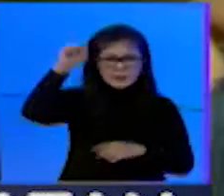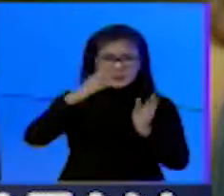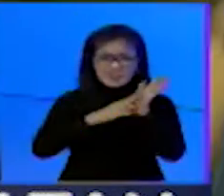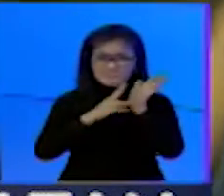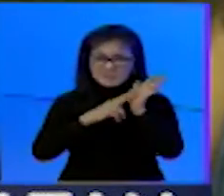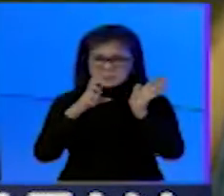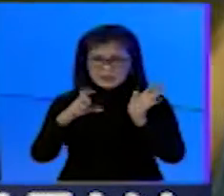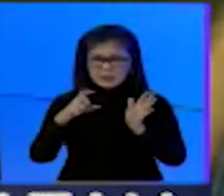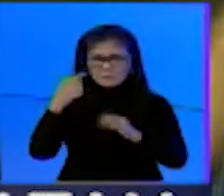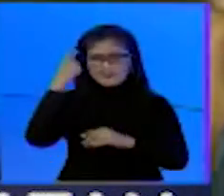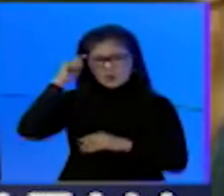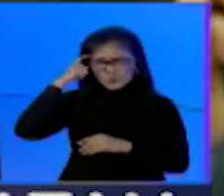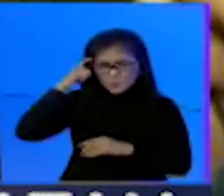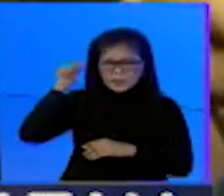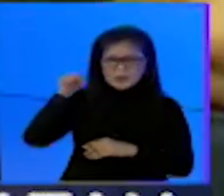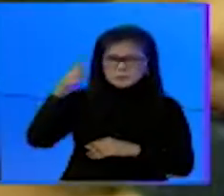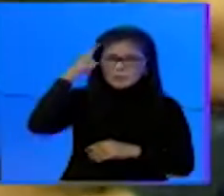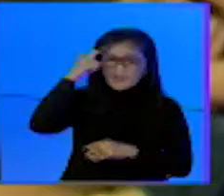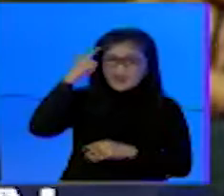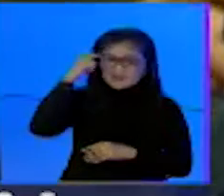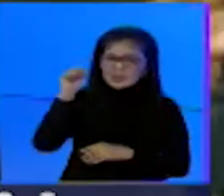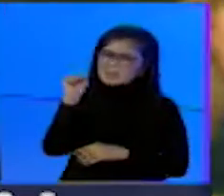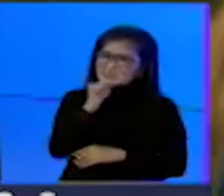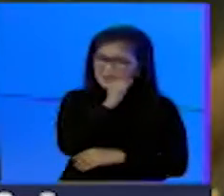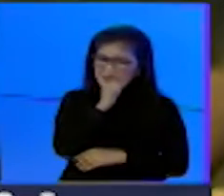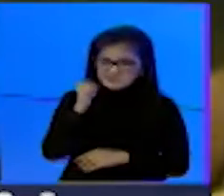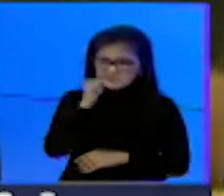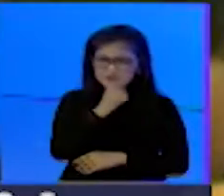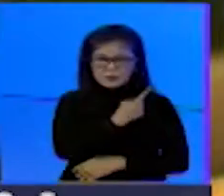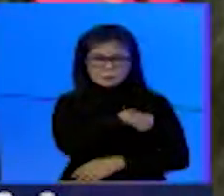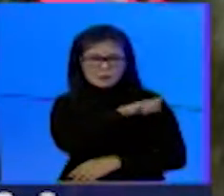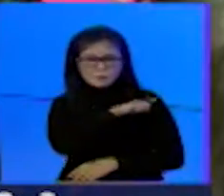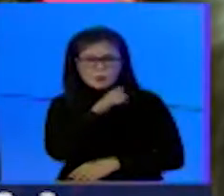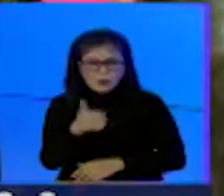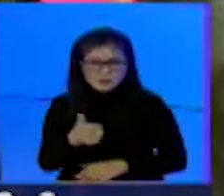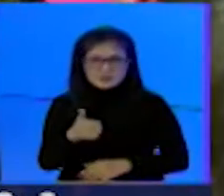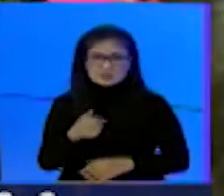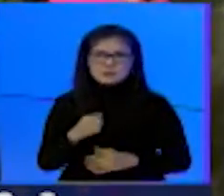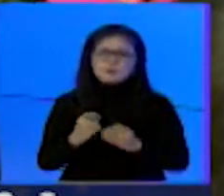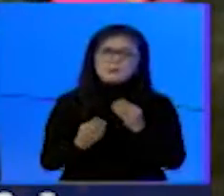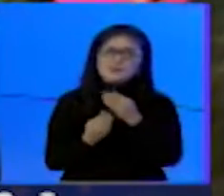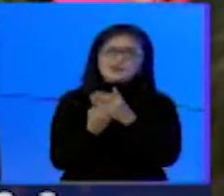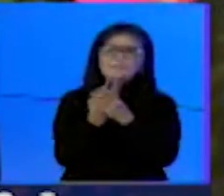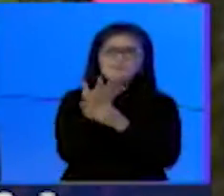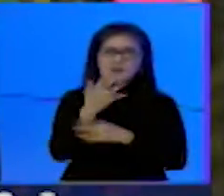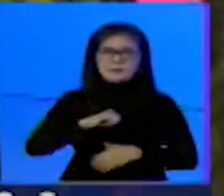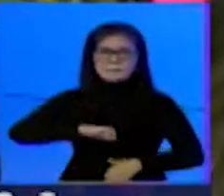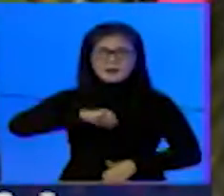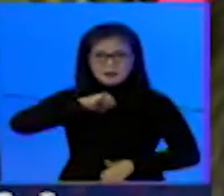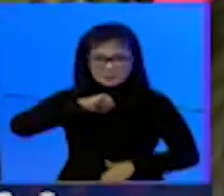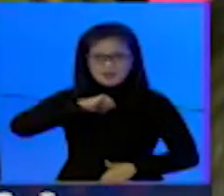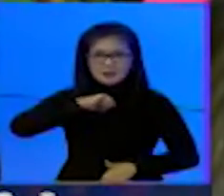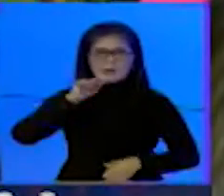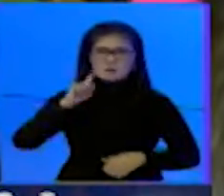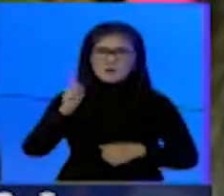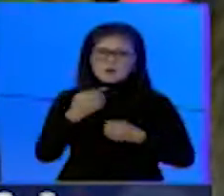ini diajarkan olah vokal untuk mengembangkan minat dan menumbuhkan rasa percaya diri mereka. Selain itu, mereka juga diberikan